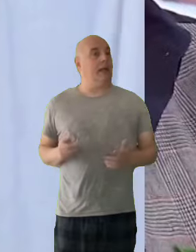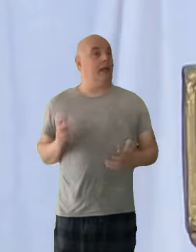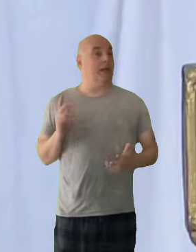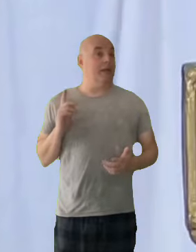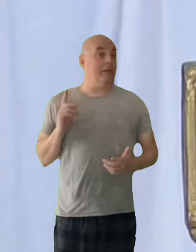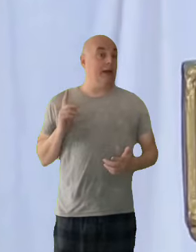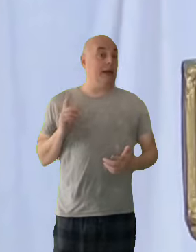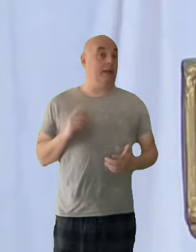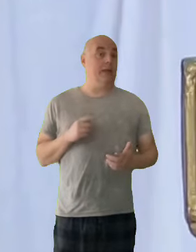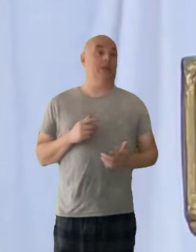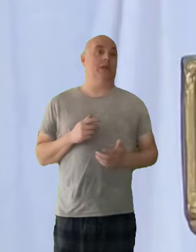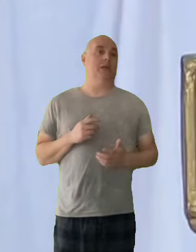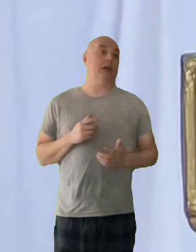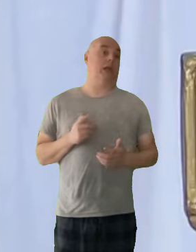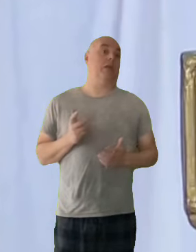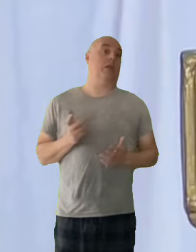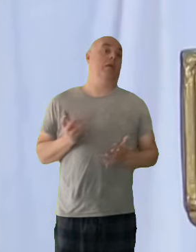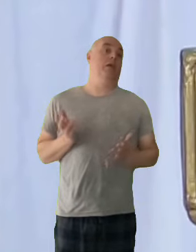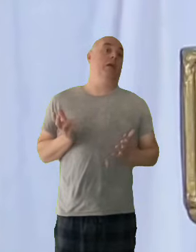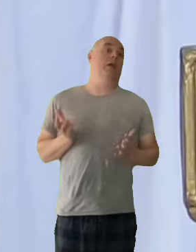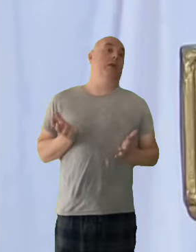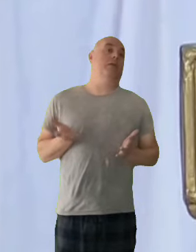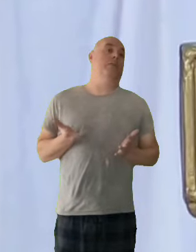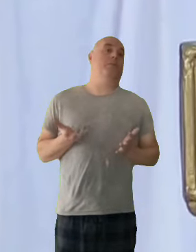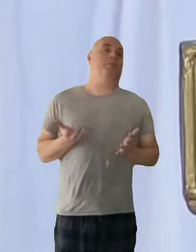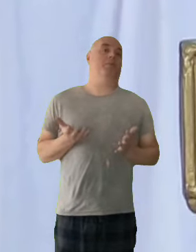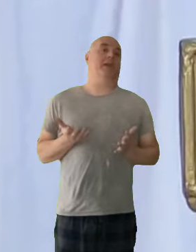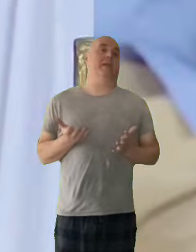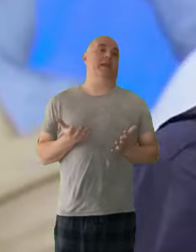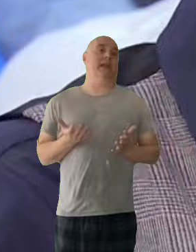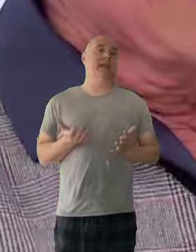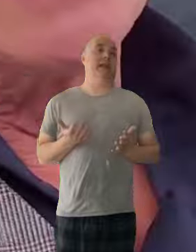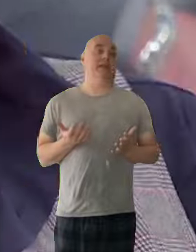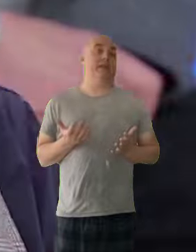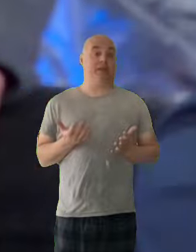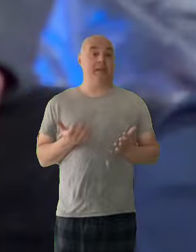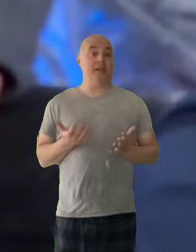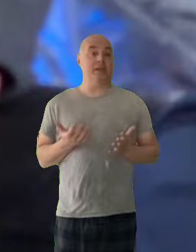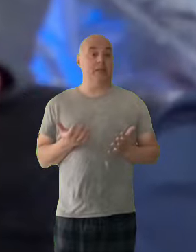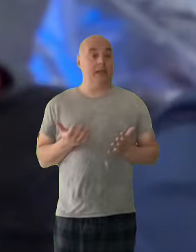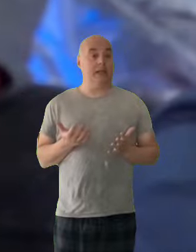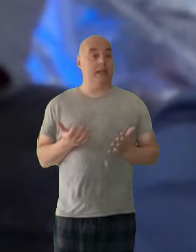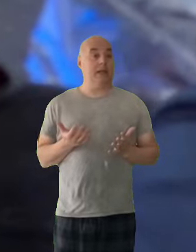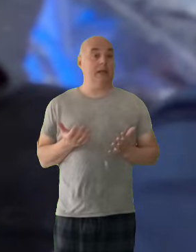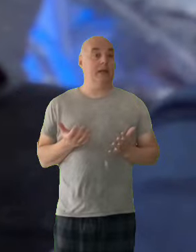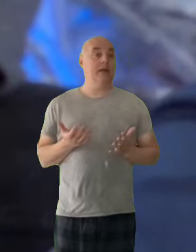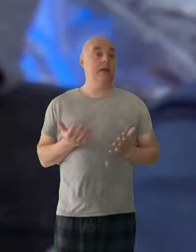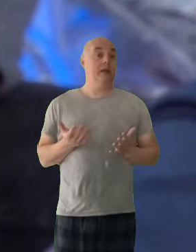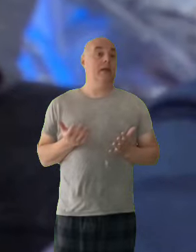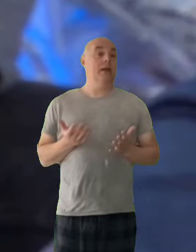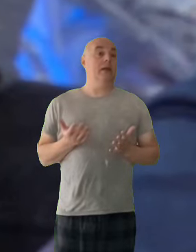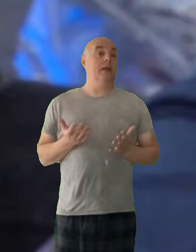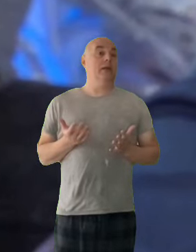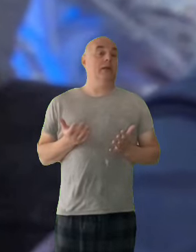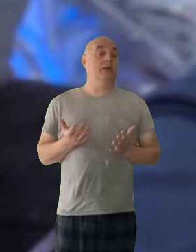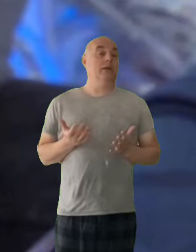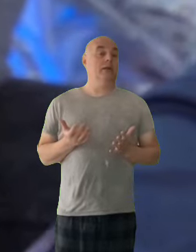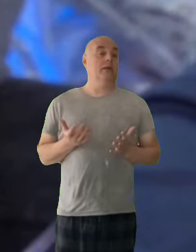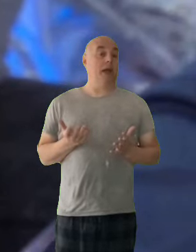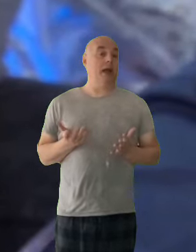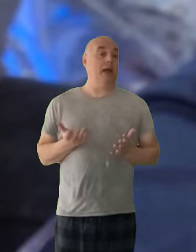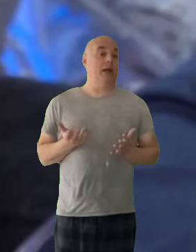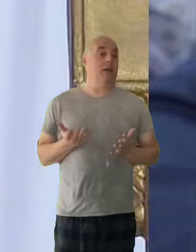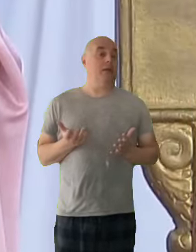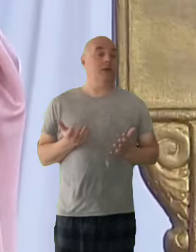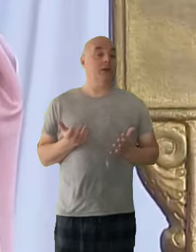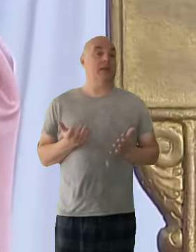tre Dame che ha scelto di conoscere e frequentare al centro dello studio Sabrina racconta di aver ricevuto una sua visita di essere